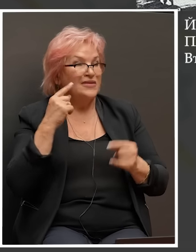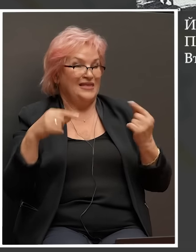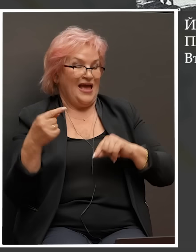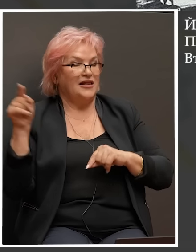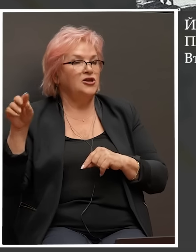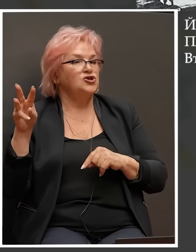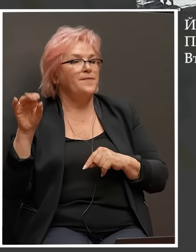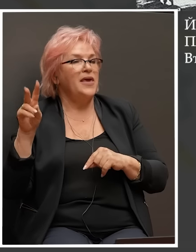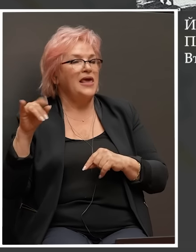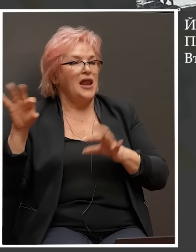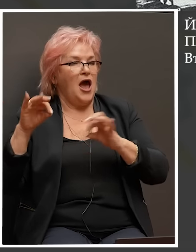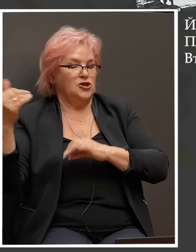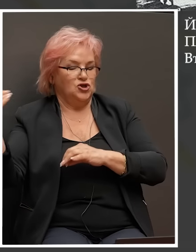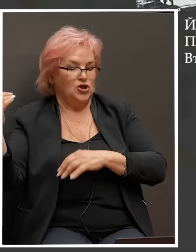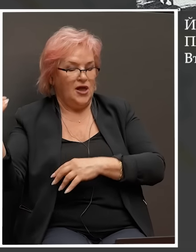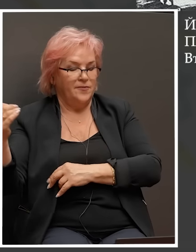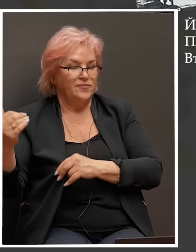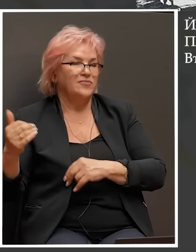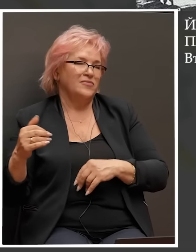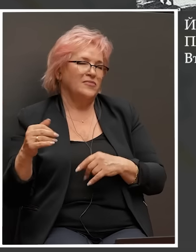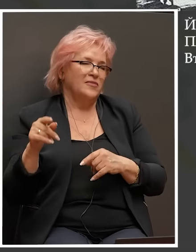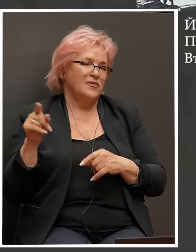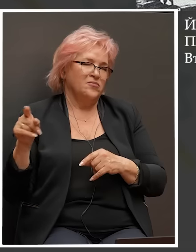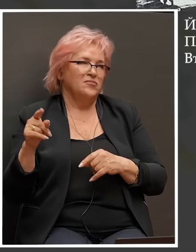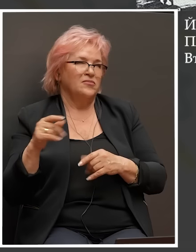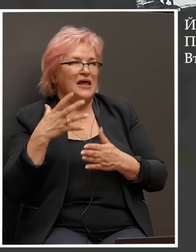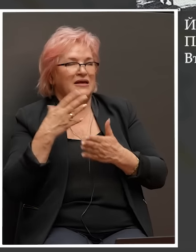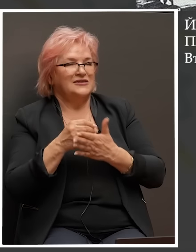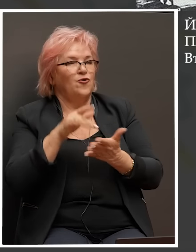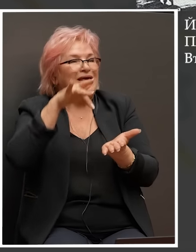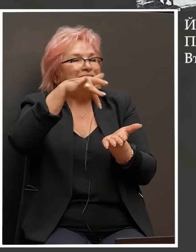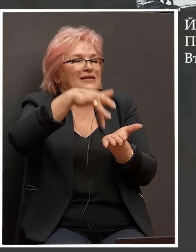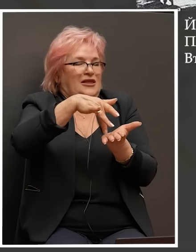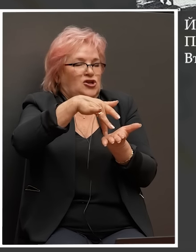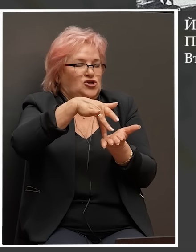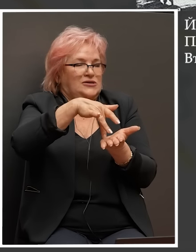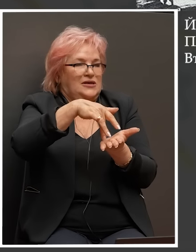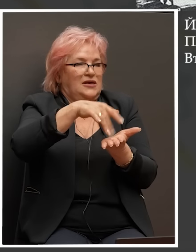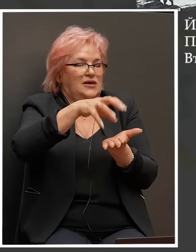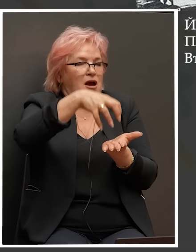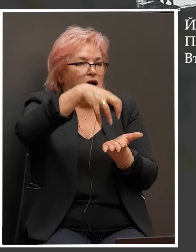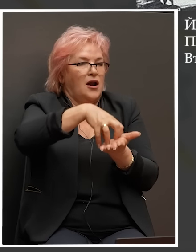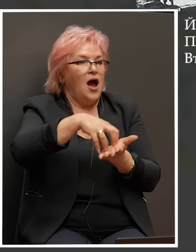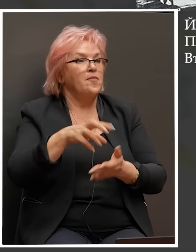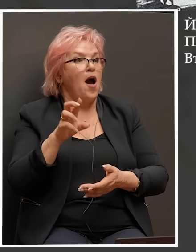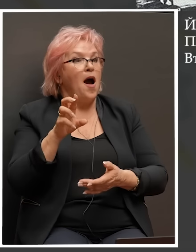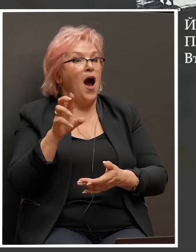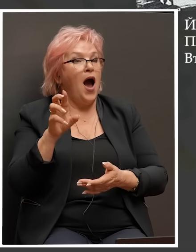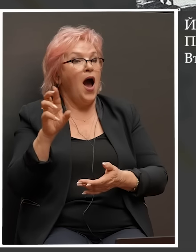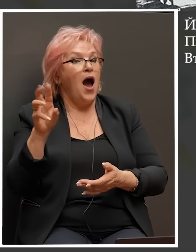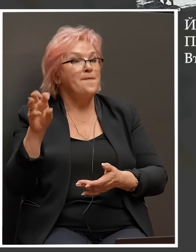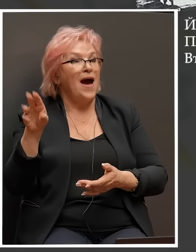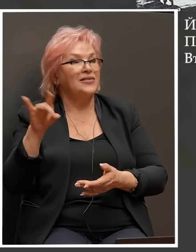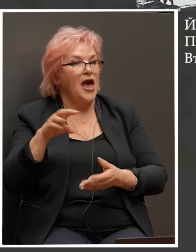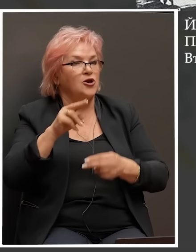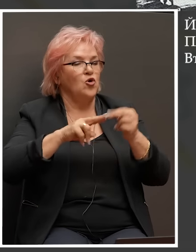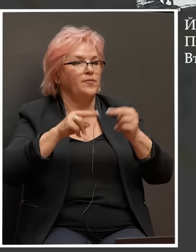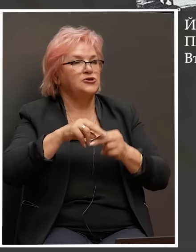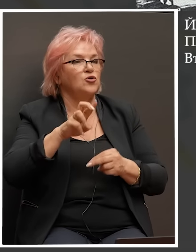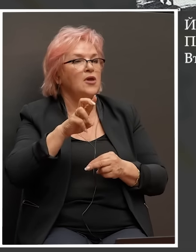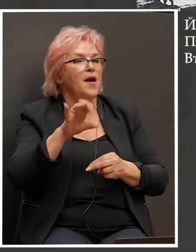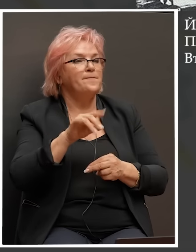проекта Микеланджело, который представлял свой центрический храм, Карло Модерно построил базилику, то есть купол